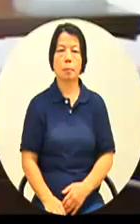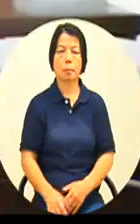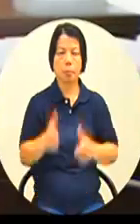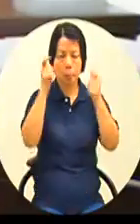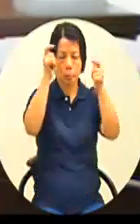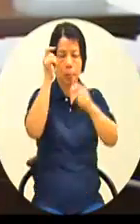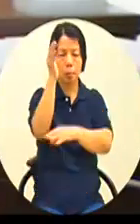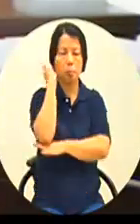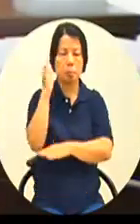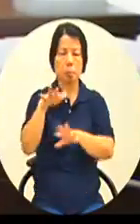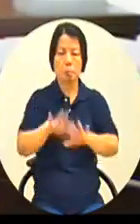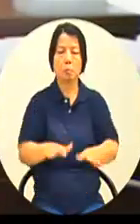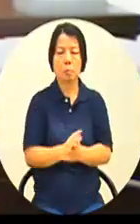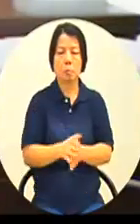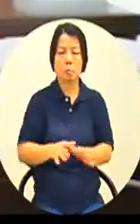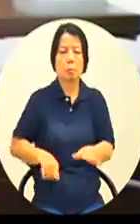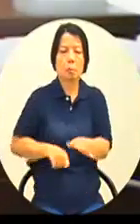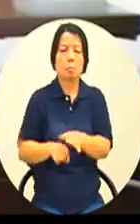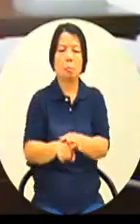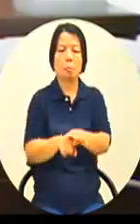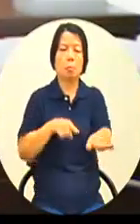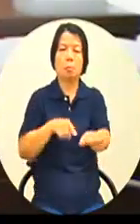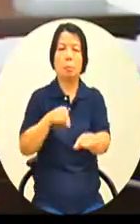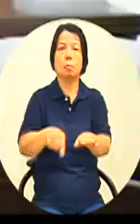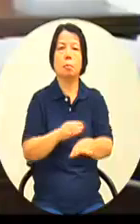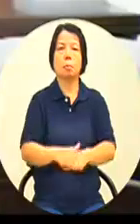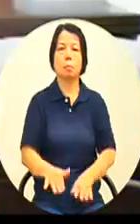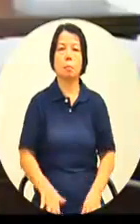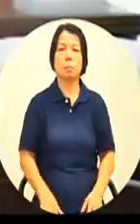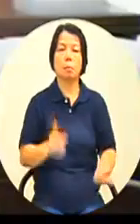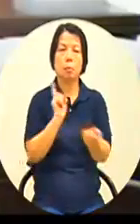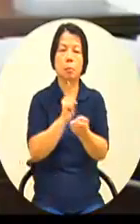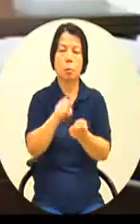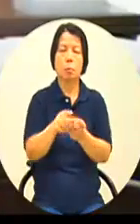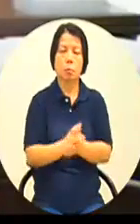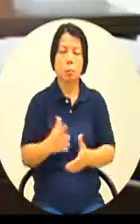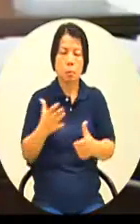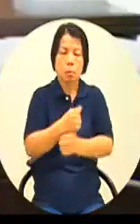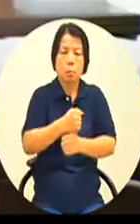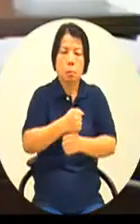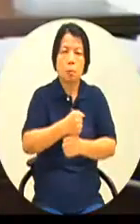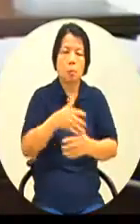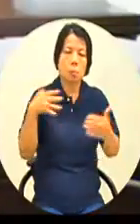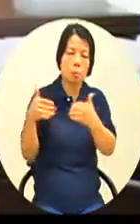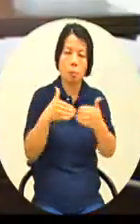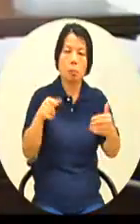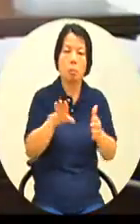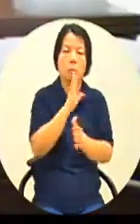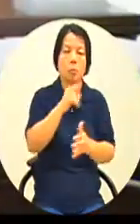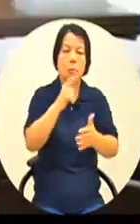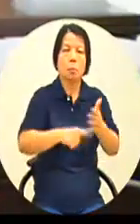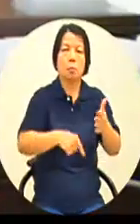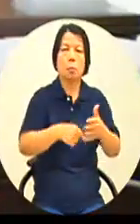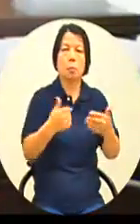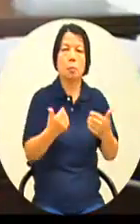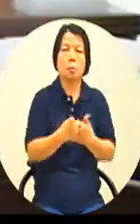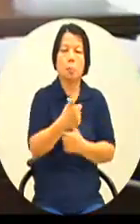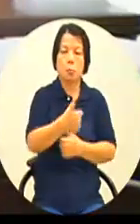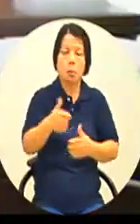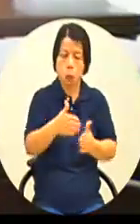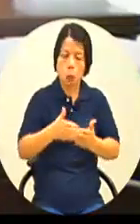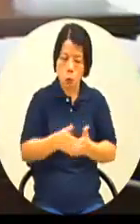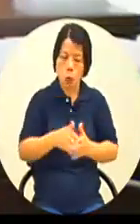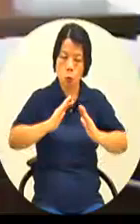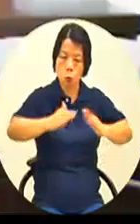了，没关系，我知道本席呢在总咨询的时候我跟简万中有跟市长这个请求了